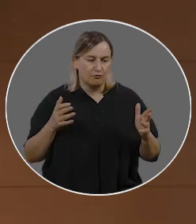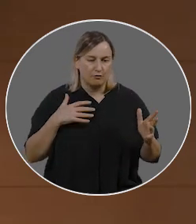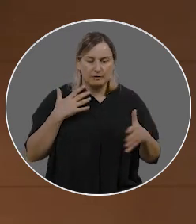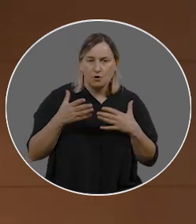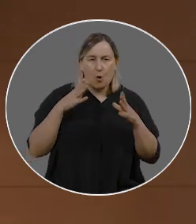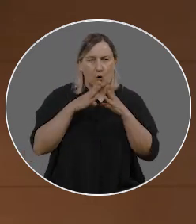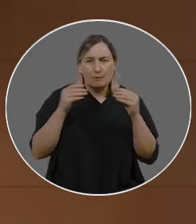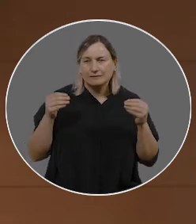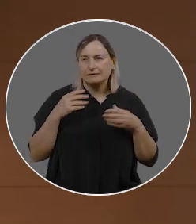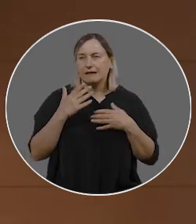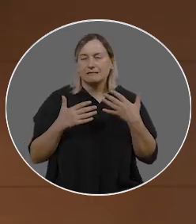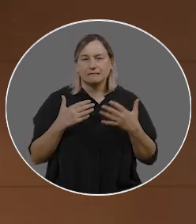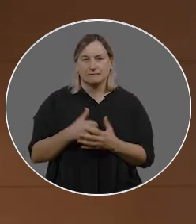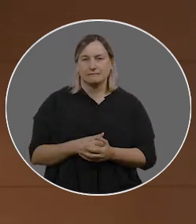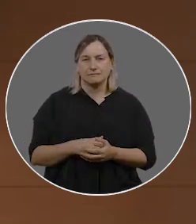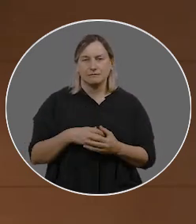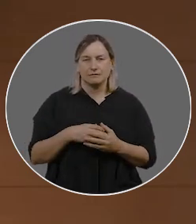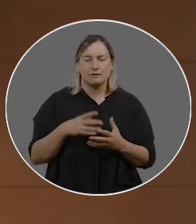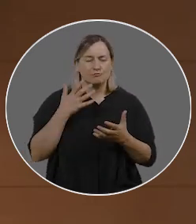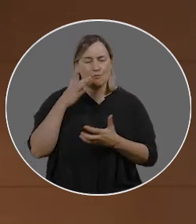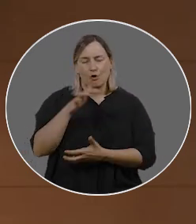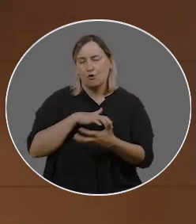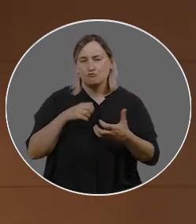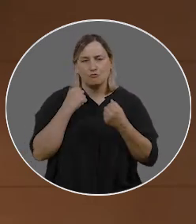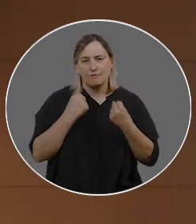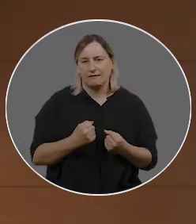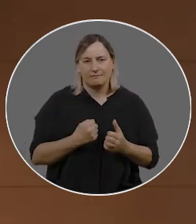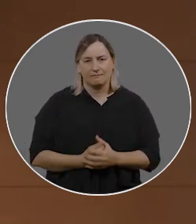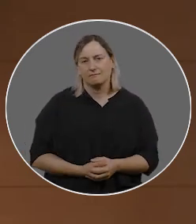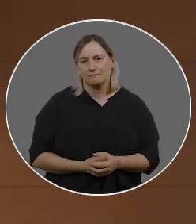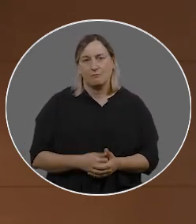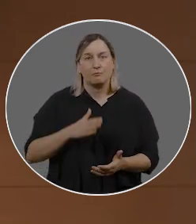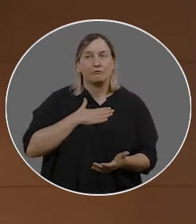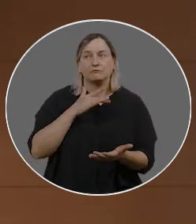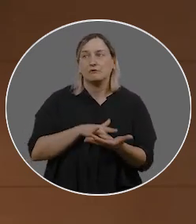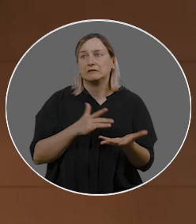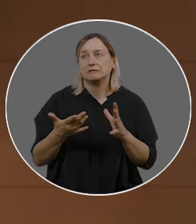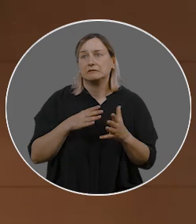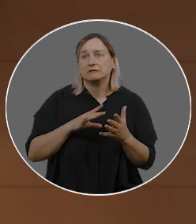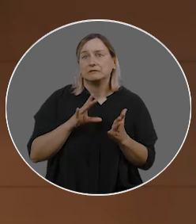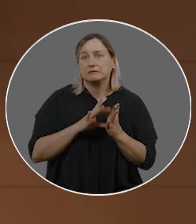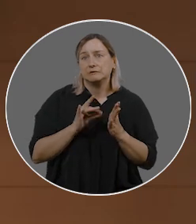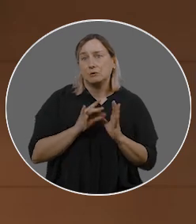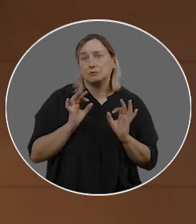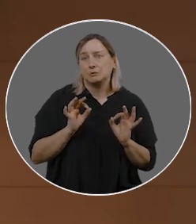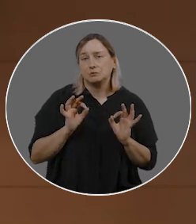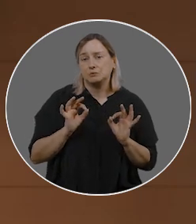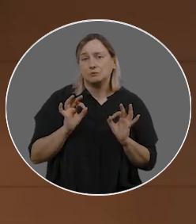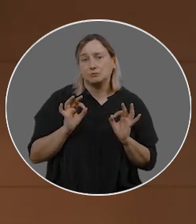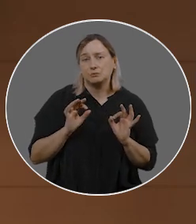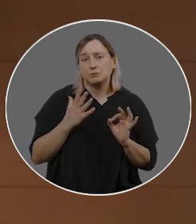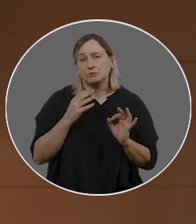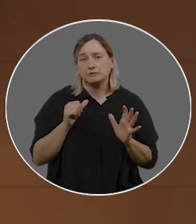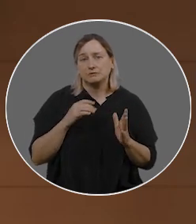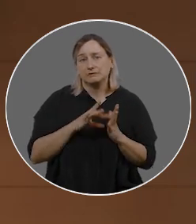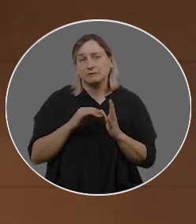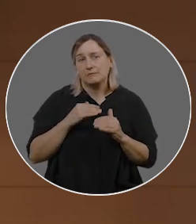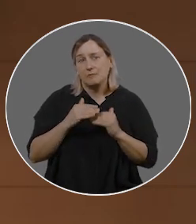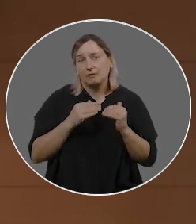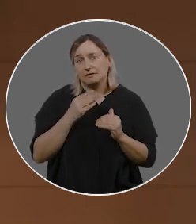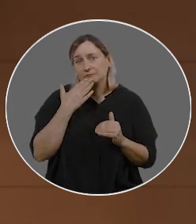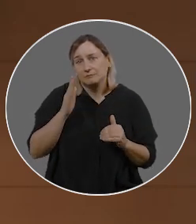la universitat, no sé, és molt complicat. Potser sí que seria més o menys un suficient progrés adequadament,